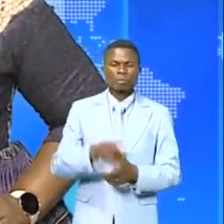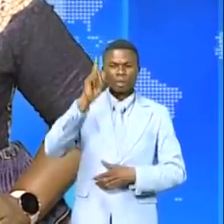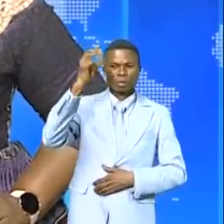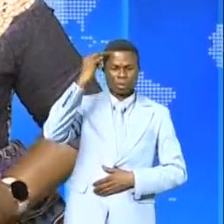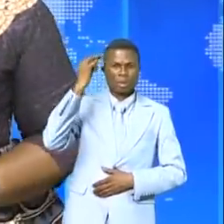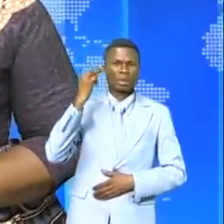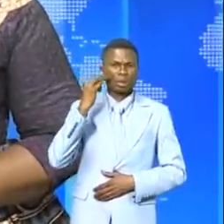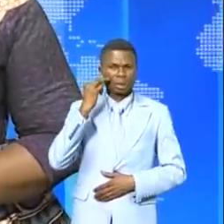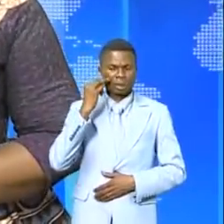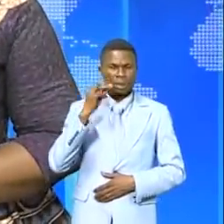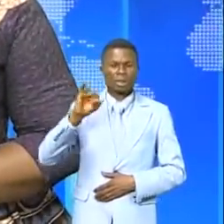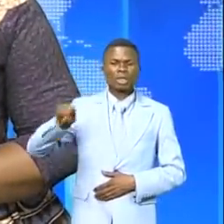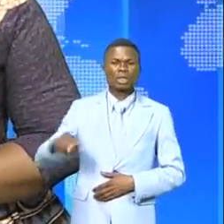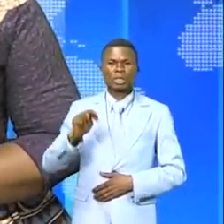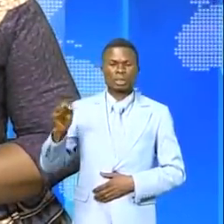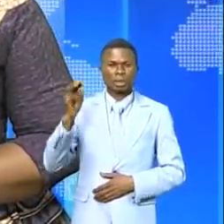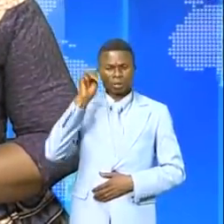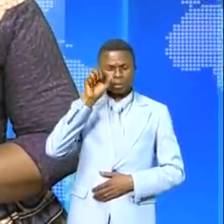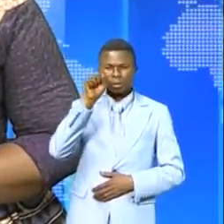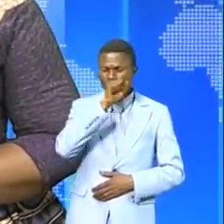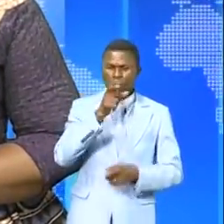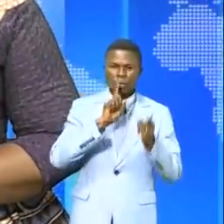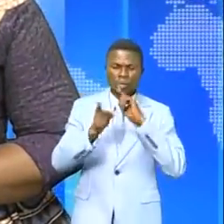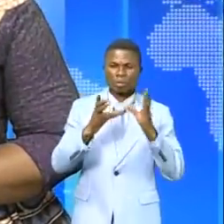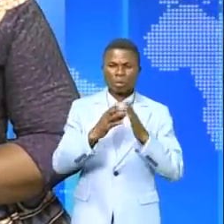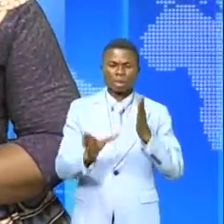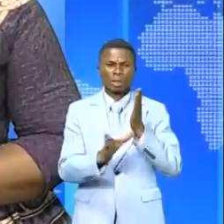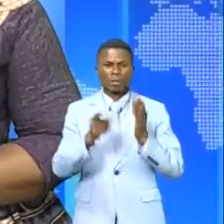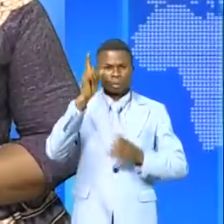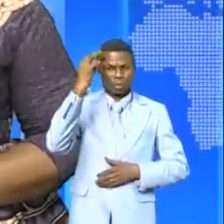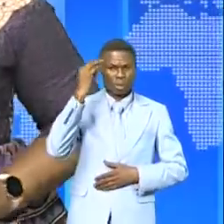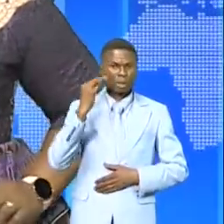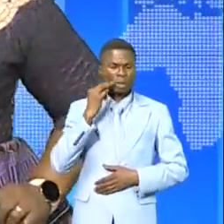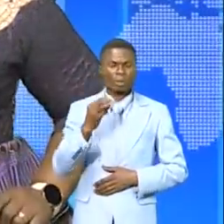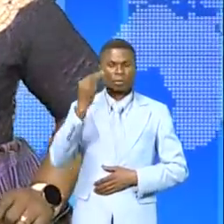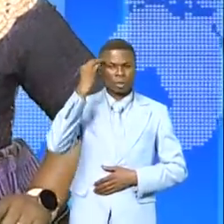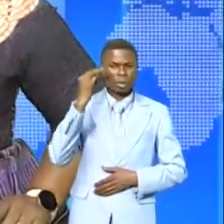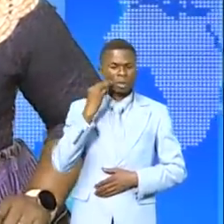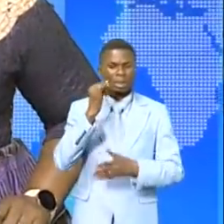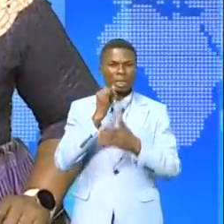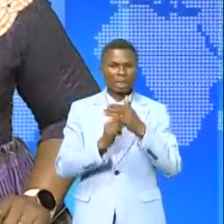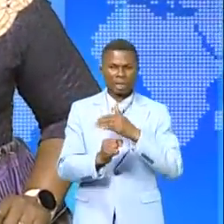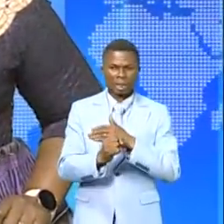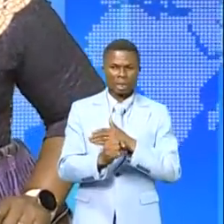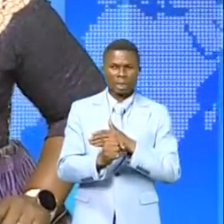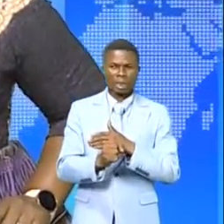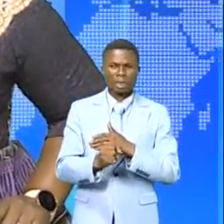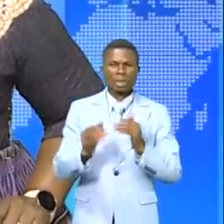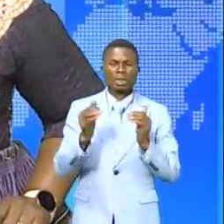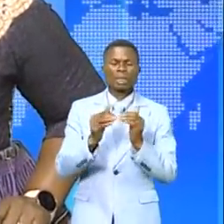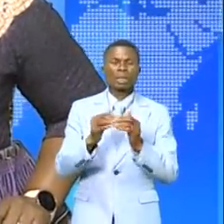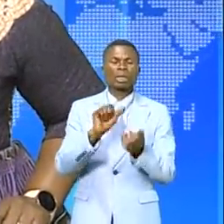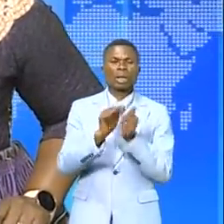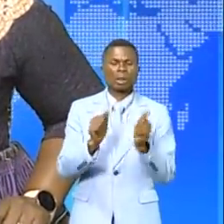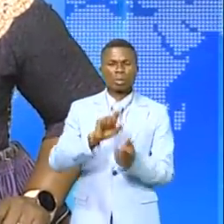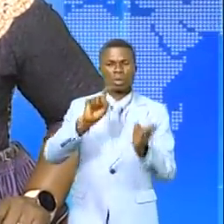Premier ministre Jean-Michel Samalou Kondé a échangé avec le vice-premier ministre, ministre de l'Intérieur, justement en rapport avec l'état de siège.